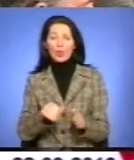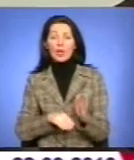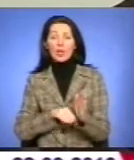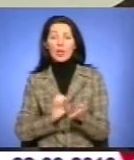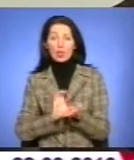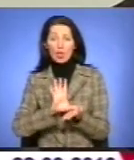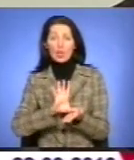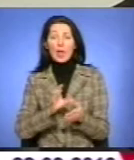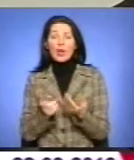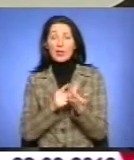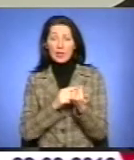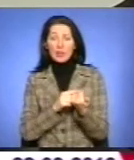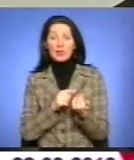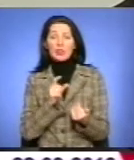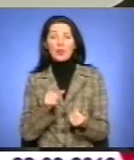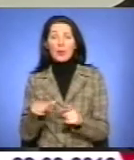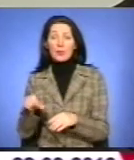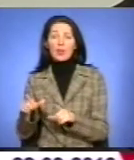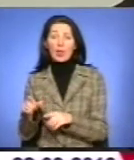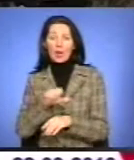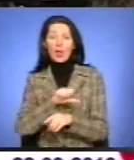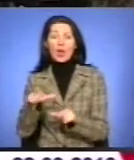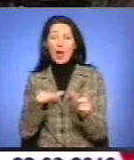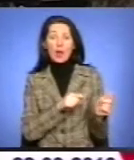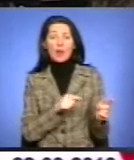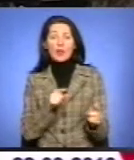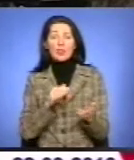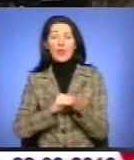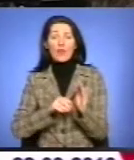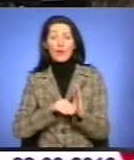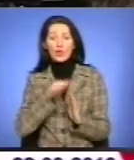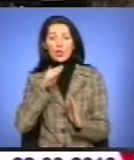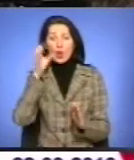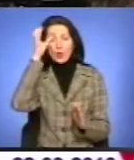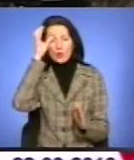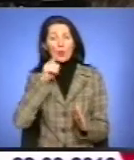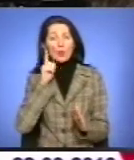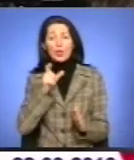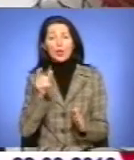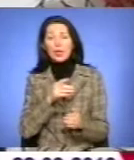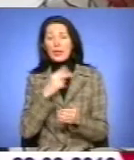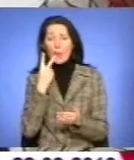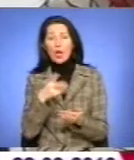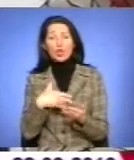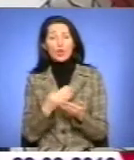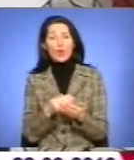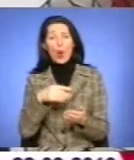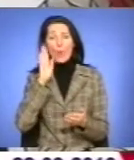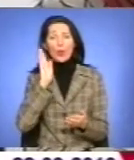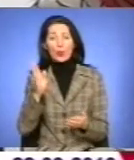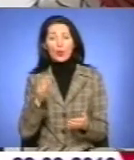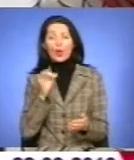освітою. Пов'язано це з тим, що молоді люди не бачать нині свого майбутнього. Популярні для заробітчан країни – це Польща,